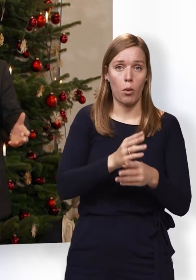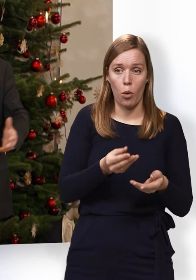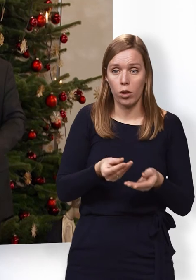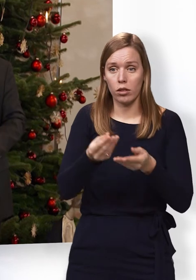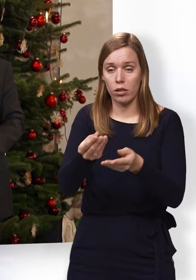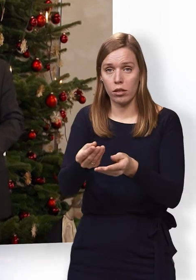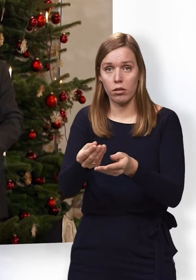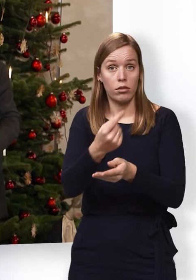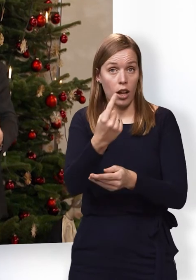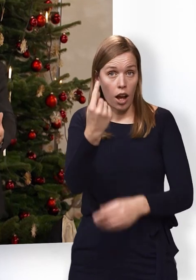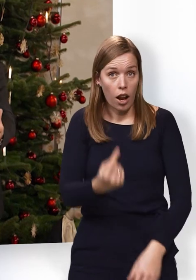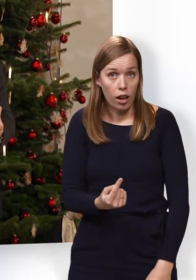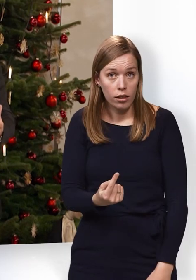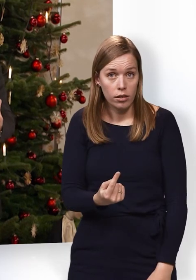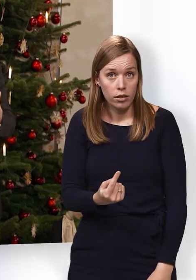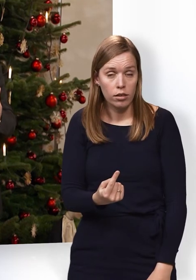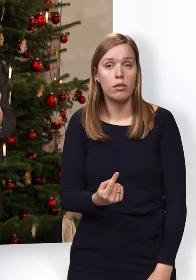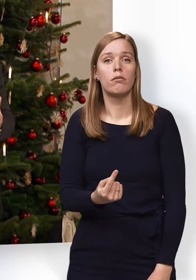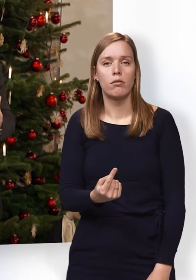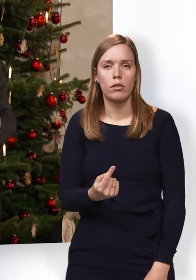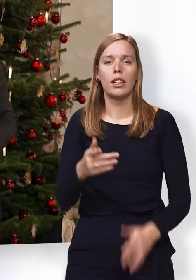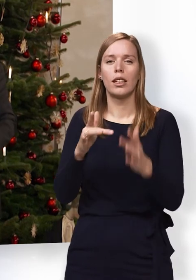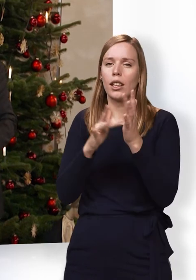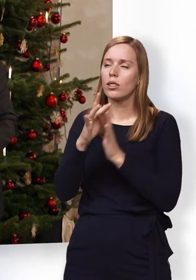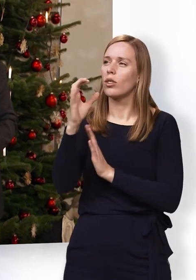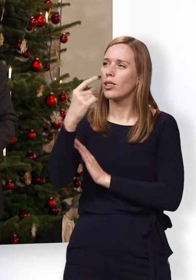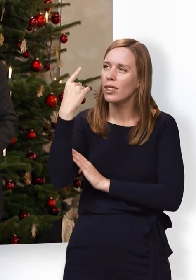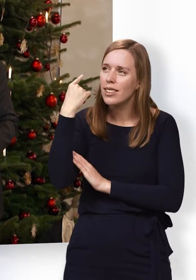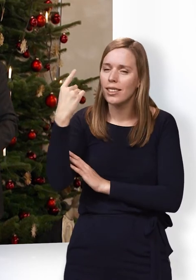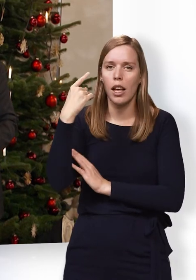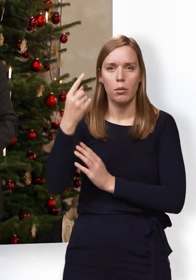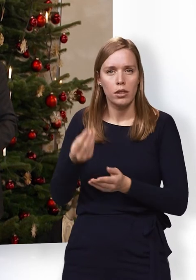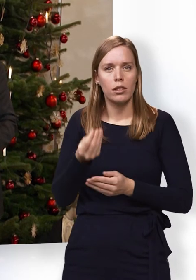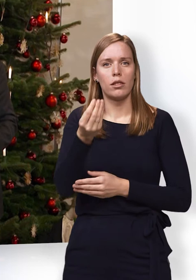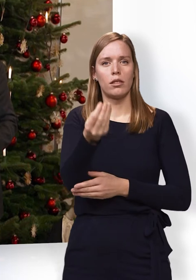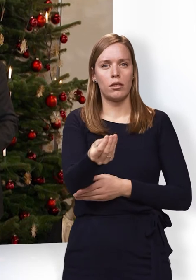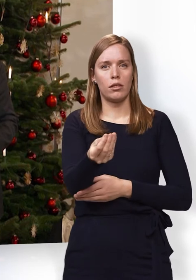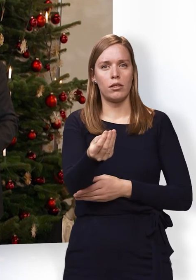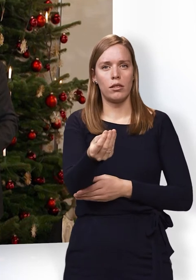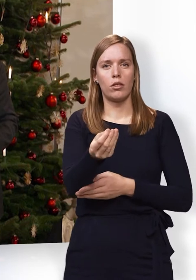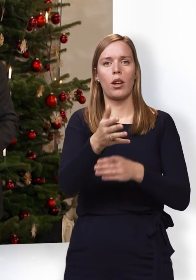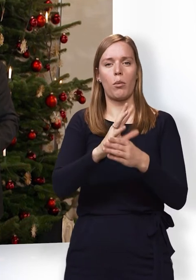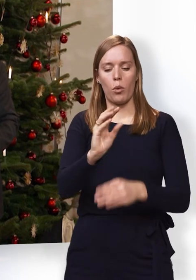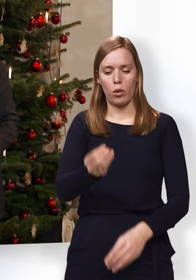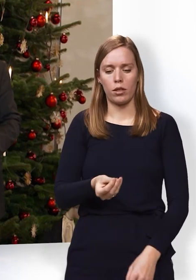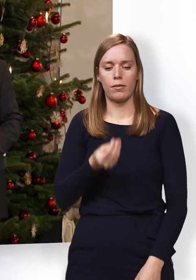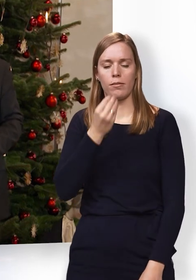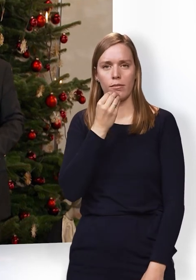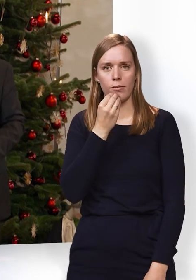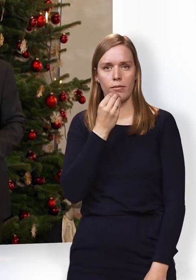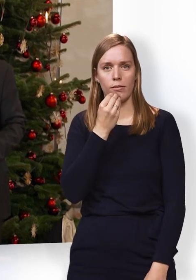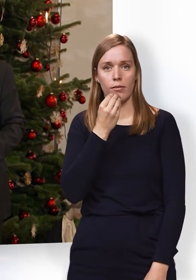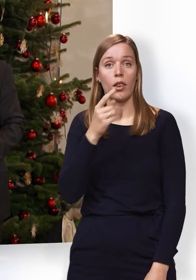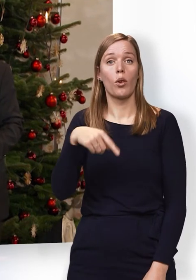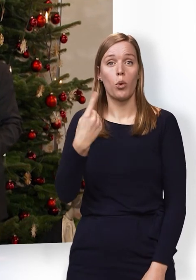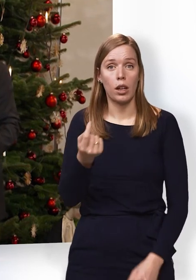Wenn Sie alleine sind, nehmen Sie sich von Christus selbst das Brot des Lebens. Und reichen Sie sich